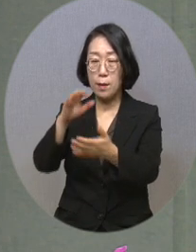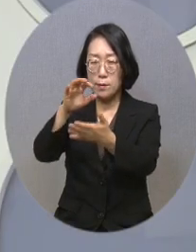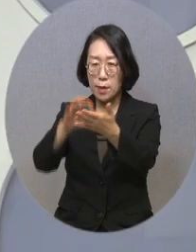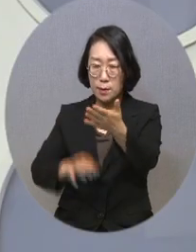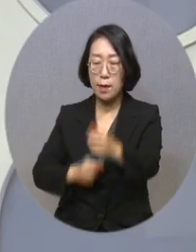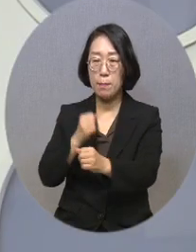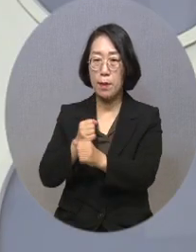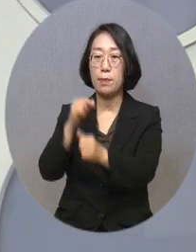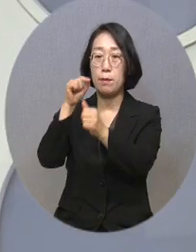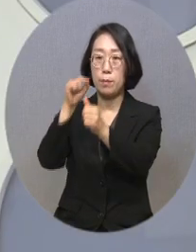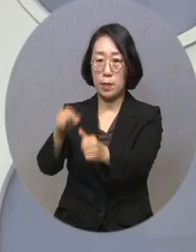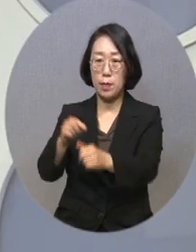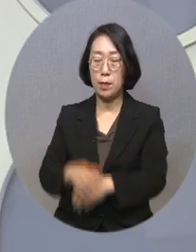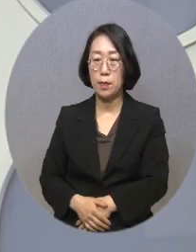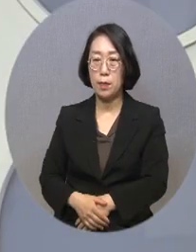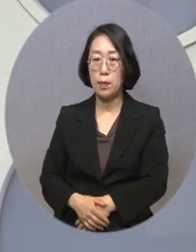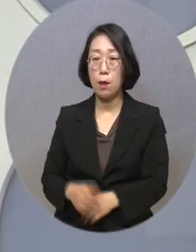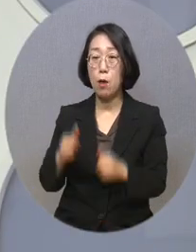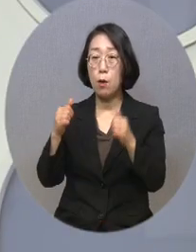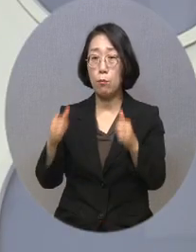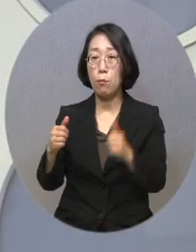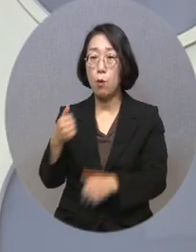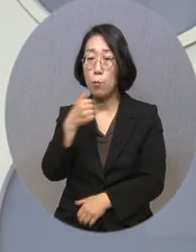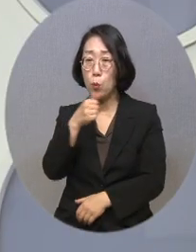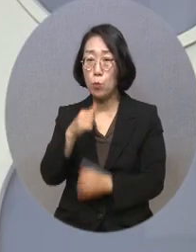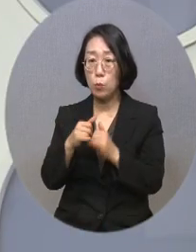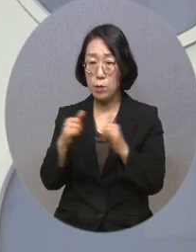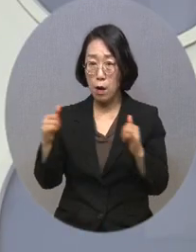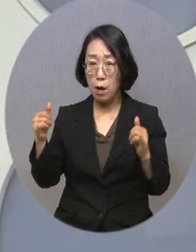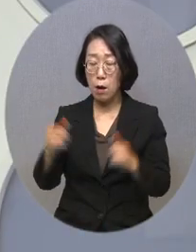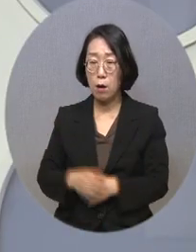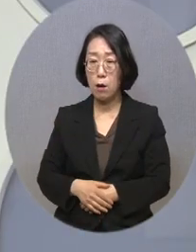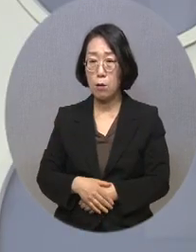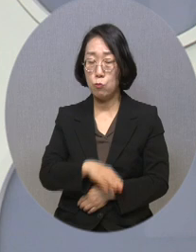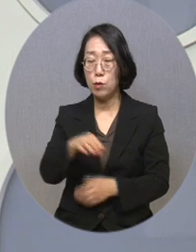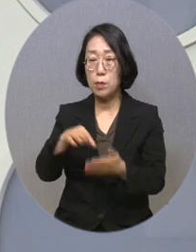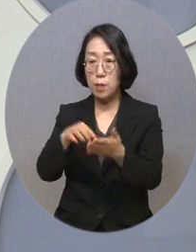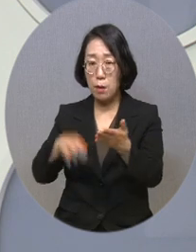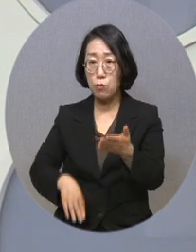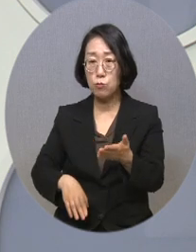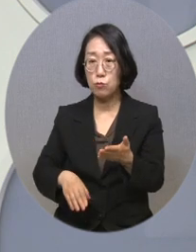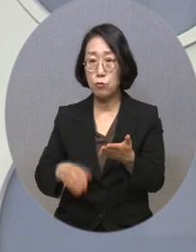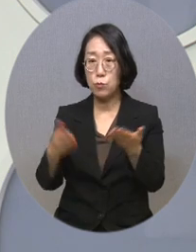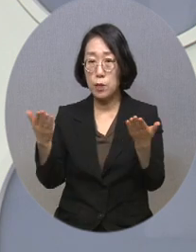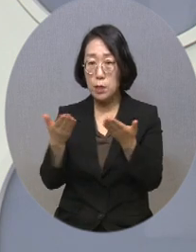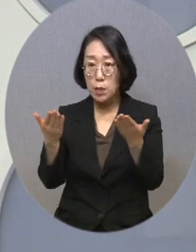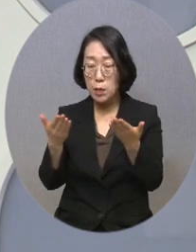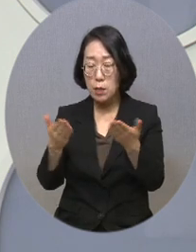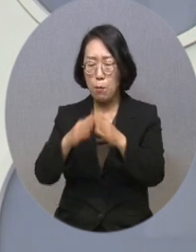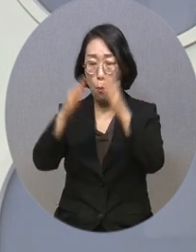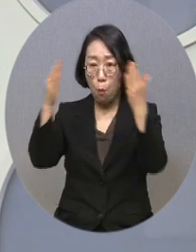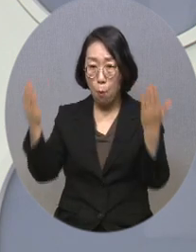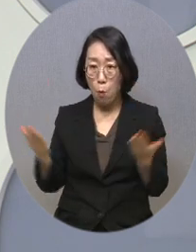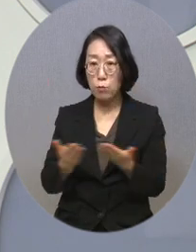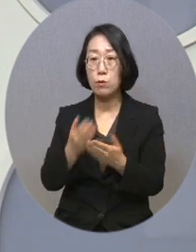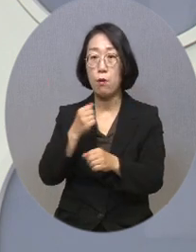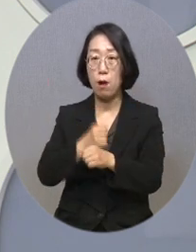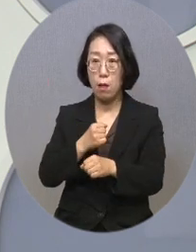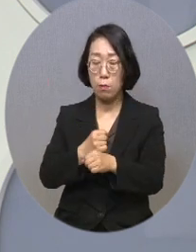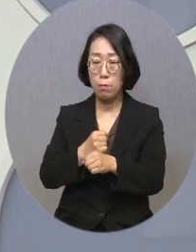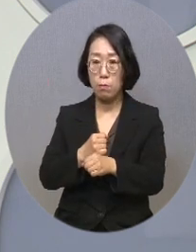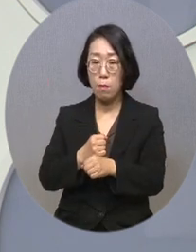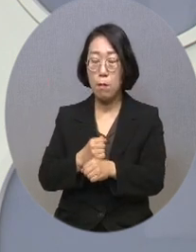보니까 변호사들은 우리 세무사들의 모든 업무를 하여야 한다라고 그렇게